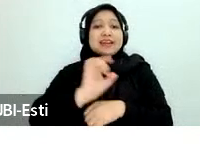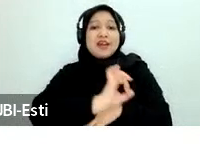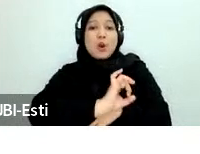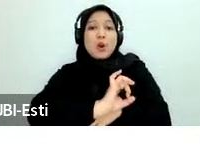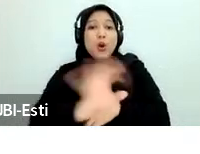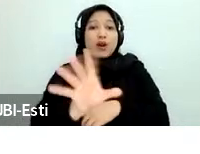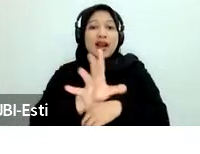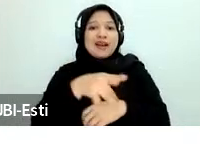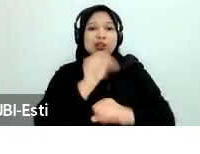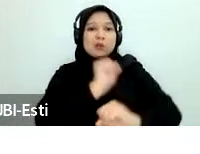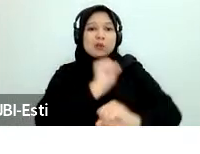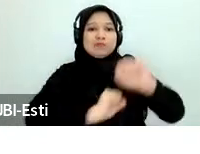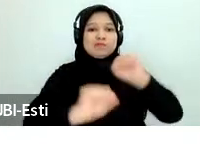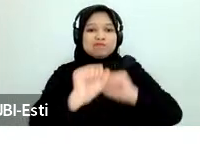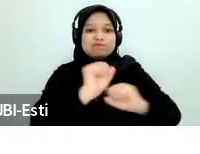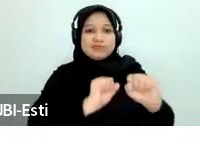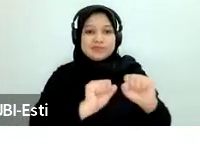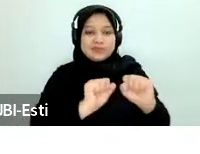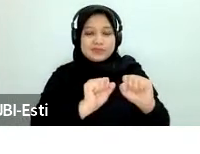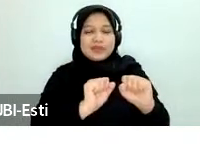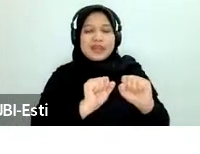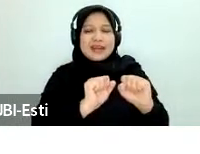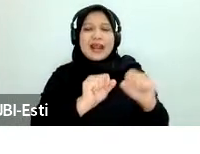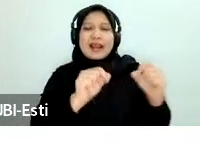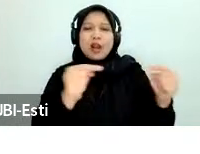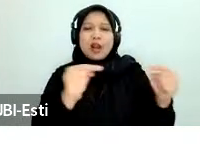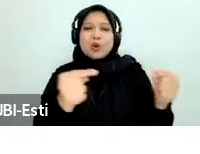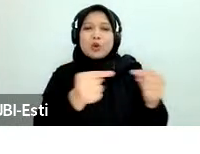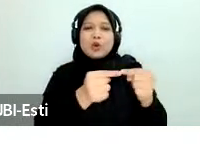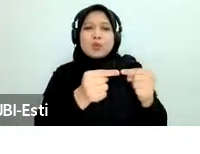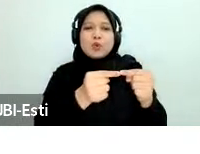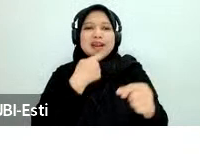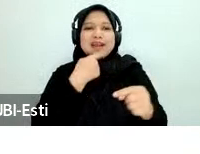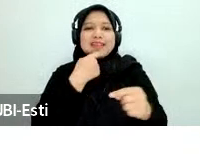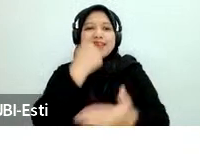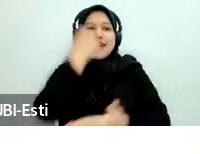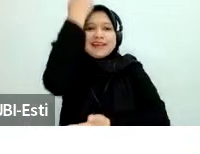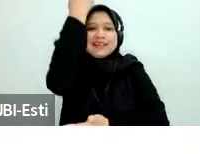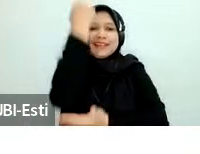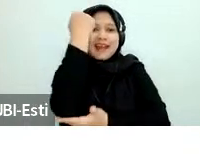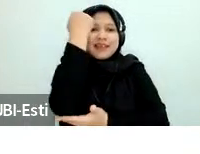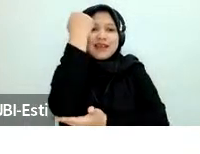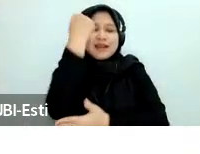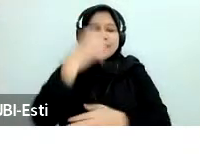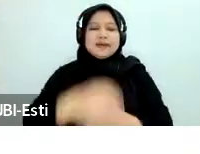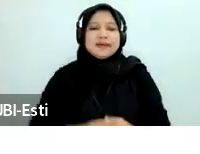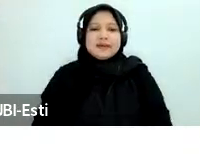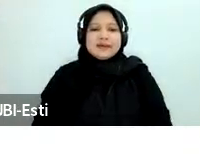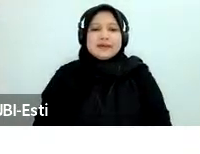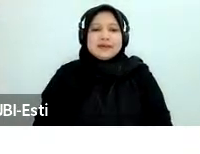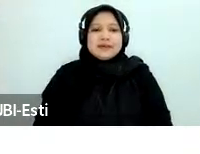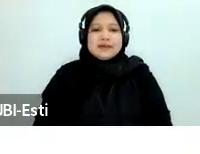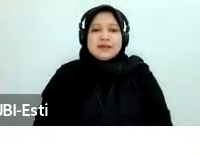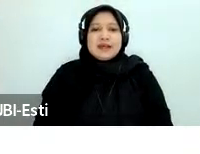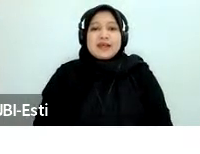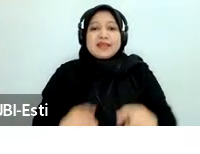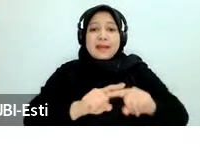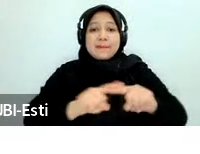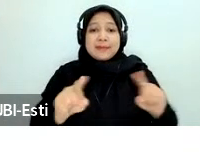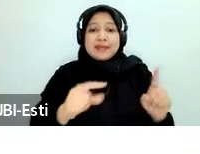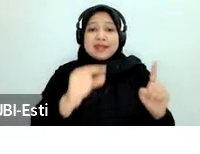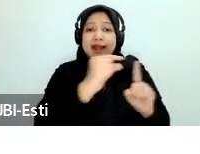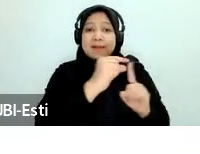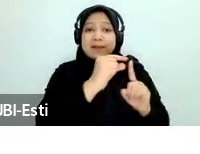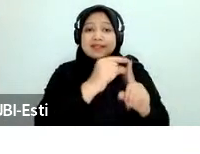sesuatu yang konotasi kejahatan nah tapi dengan pasar ini yang